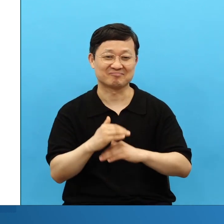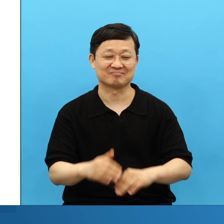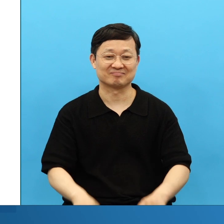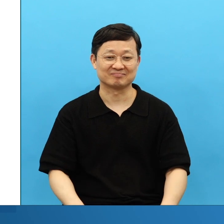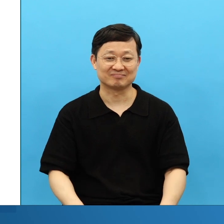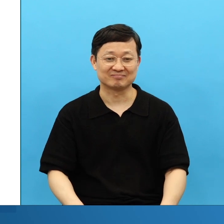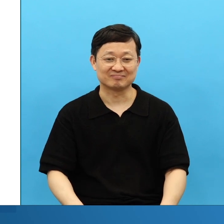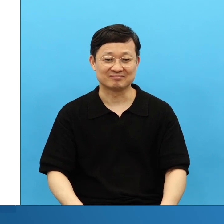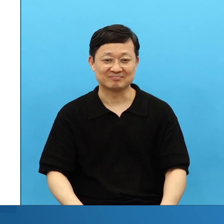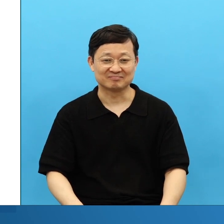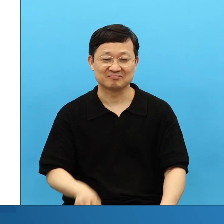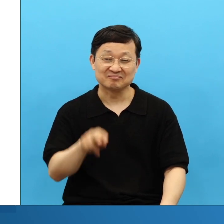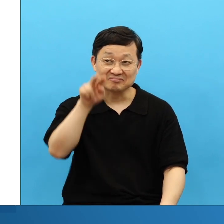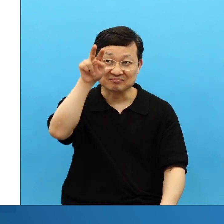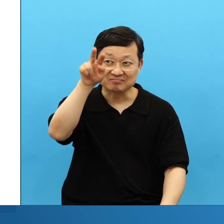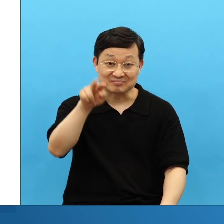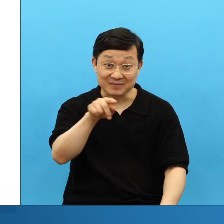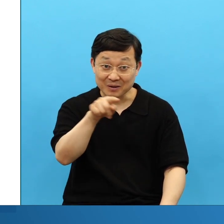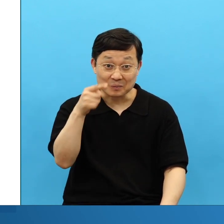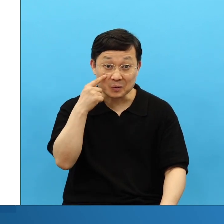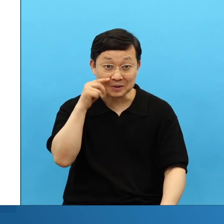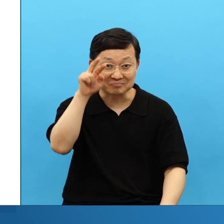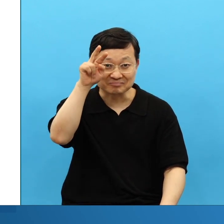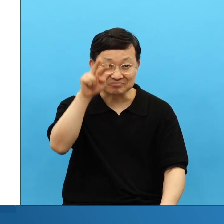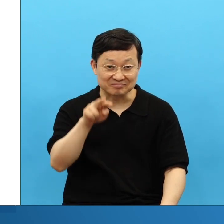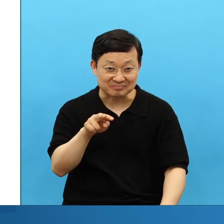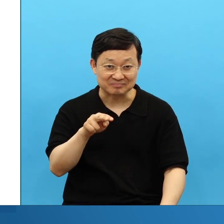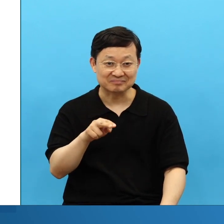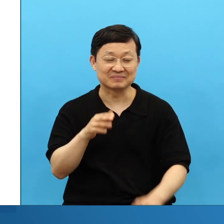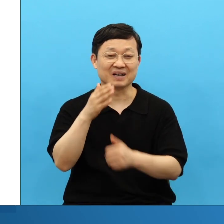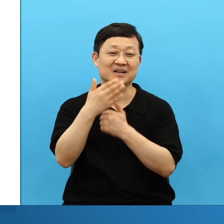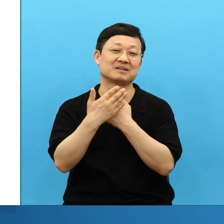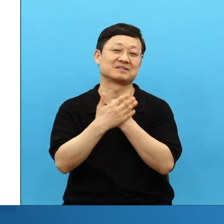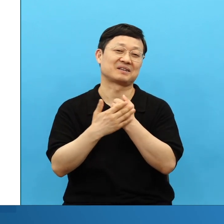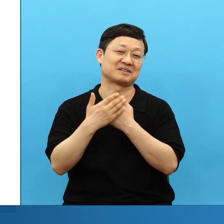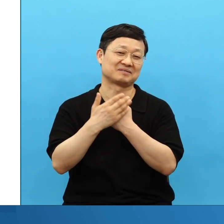제가 읽으면 시간이 가기 때문에 하나님의 은혜고